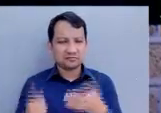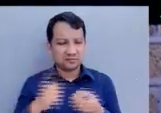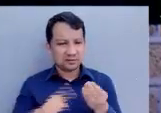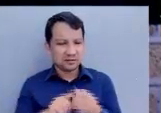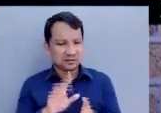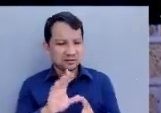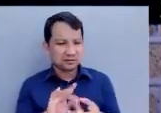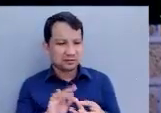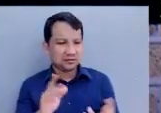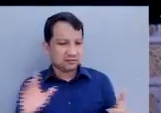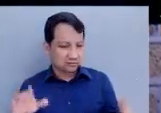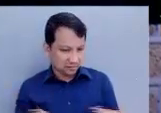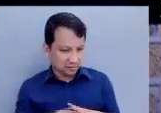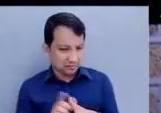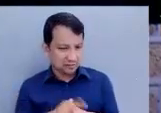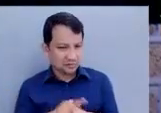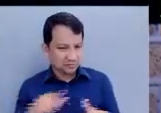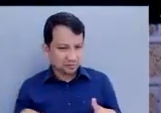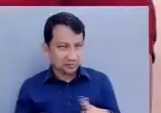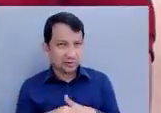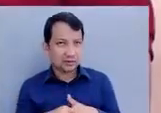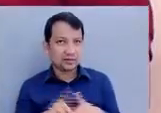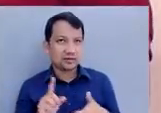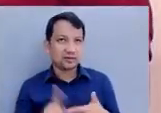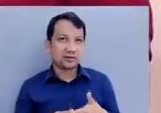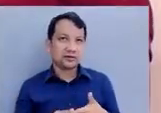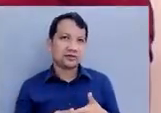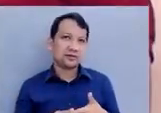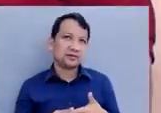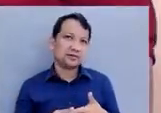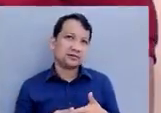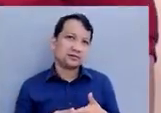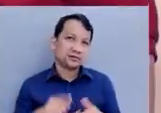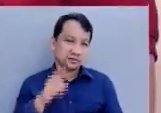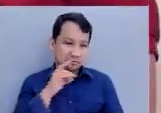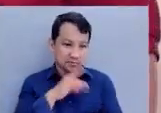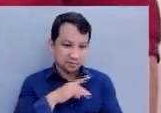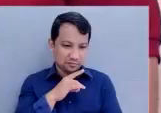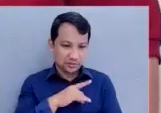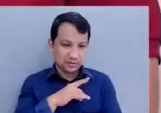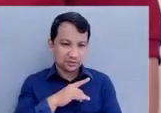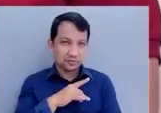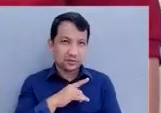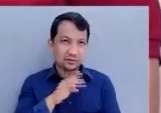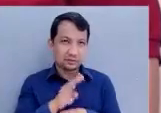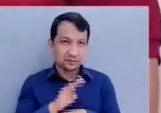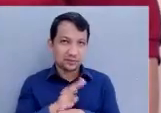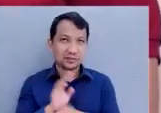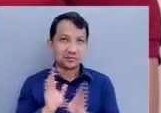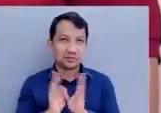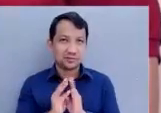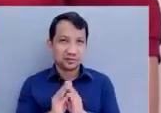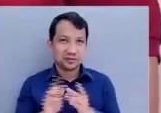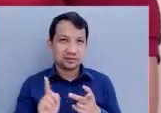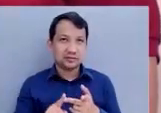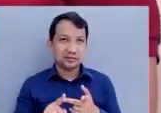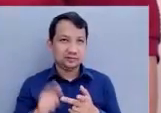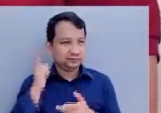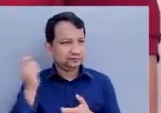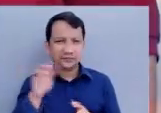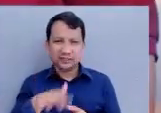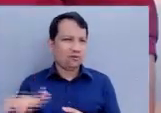pwede sa inyo wedding Ano pa Ano po ang wedding baptismal business meetings mga Golden lahat